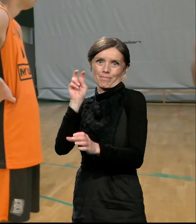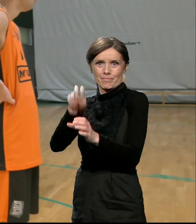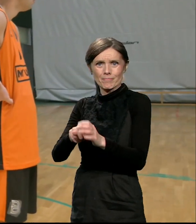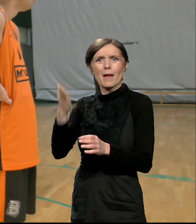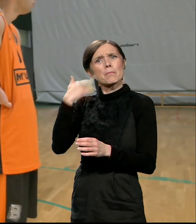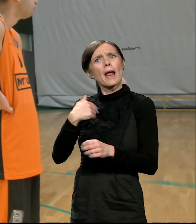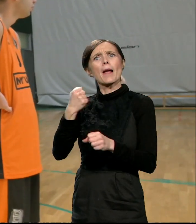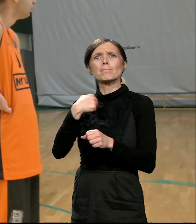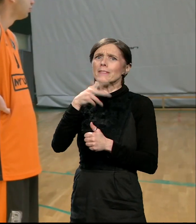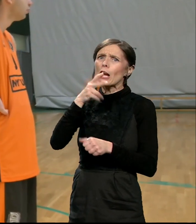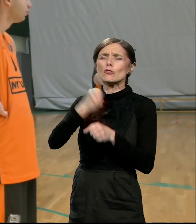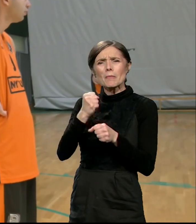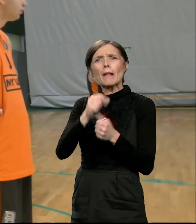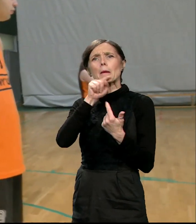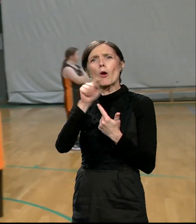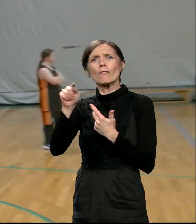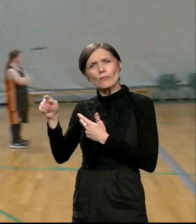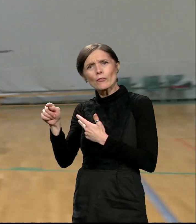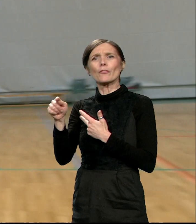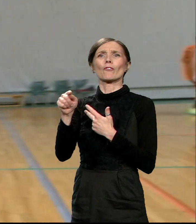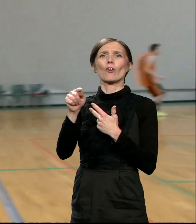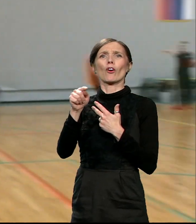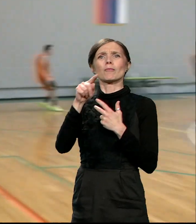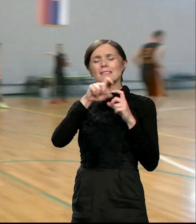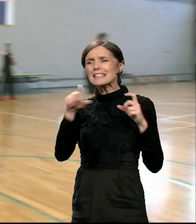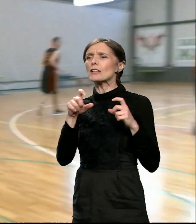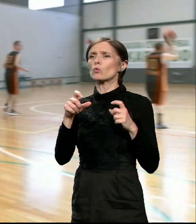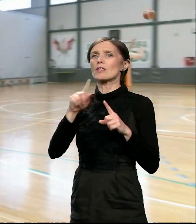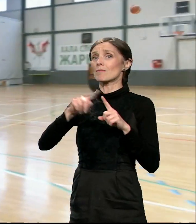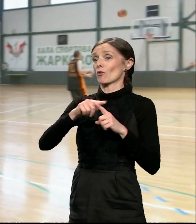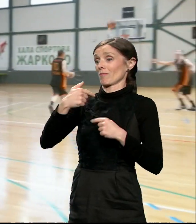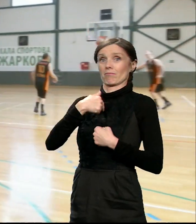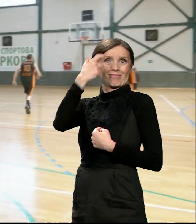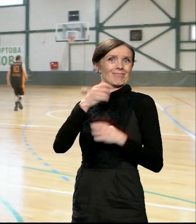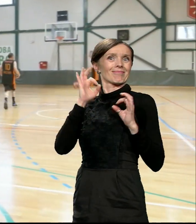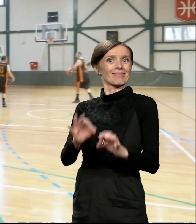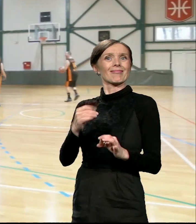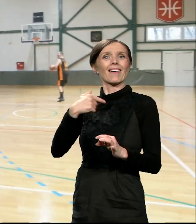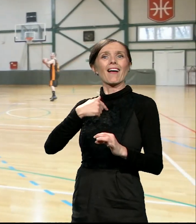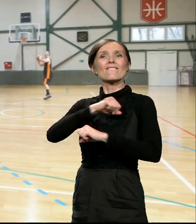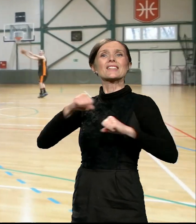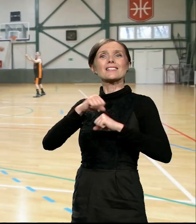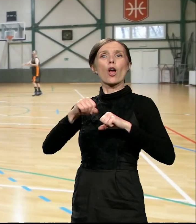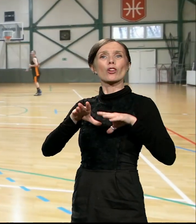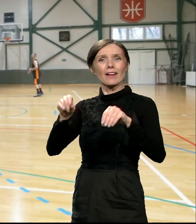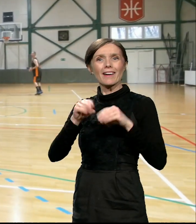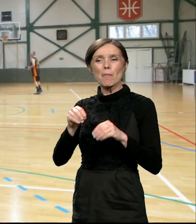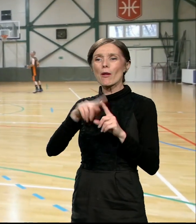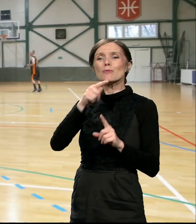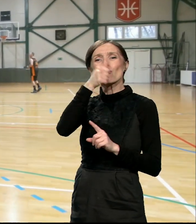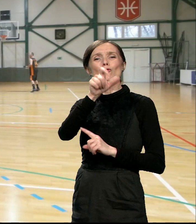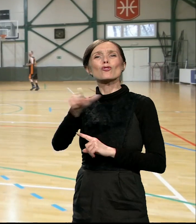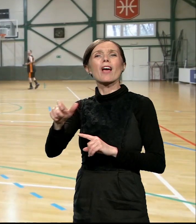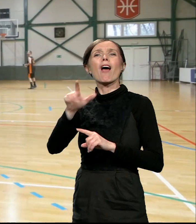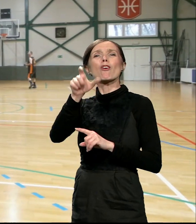stvari, zato što mi je to spoj fizioterapeutskog dela, s obzirom na njihove dijagnoze i taj